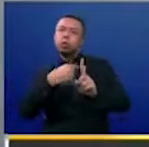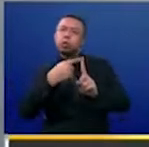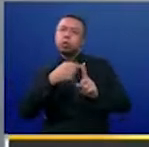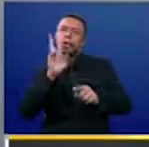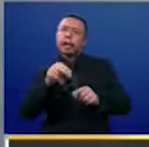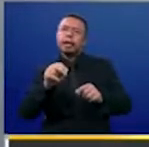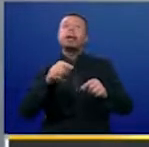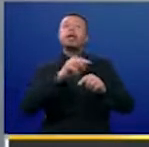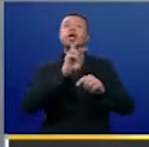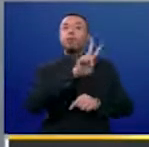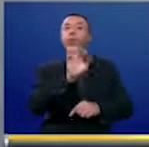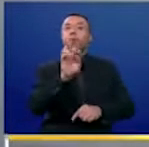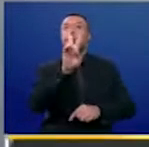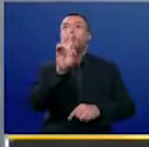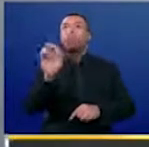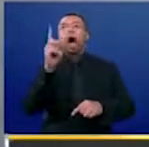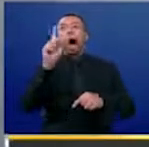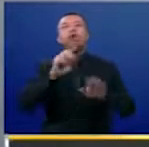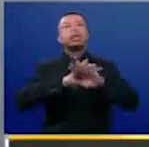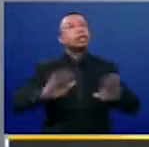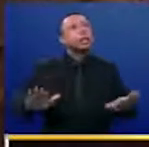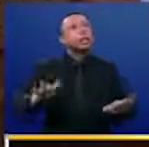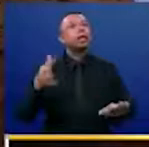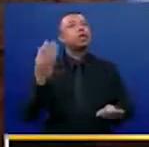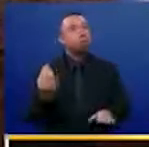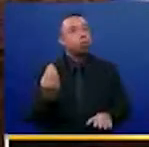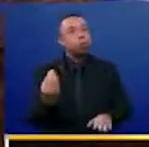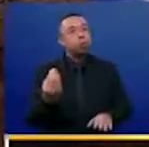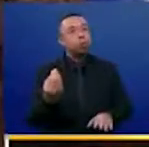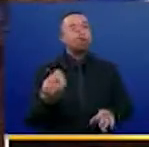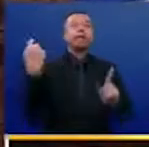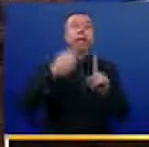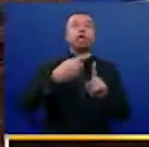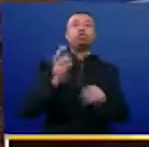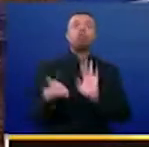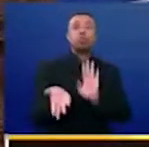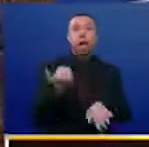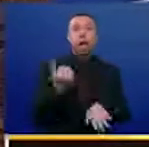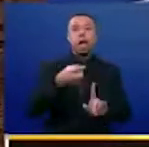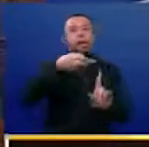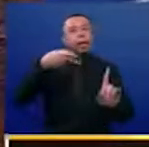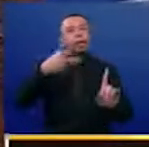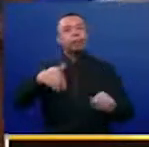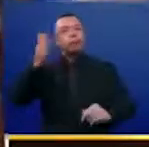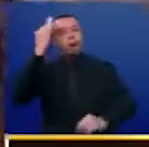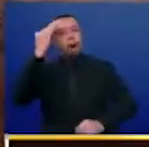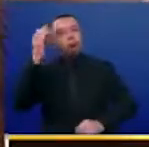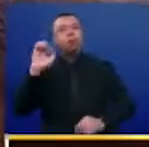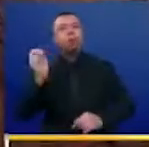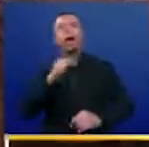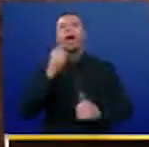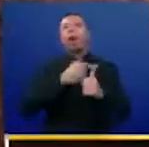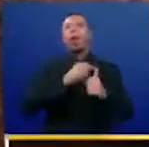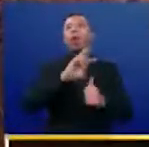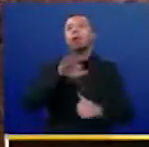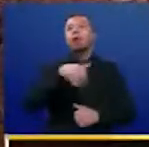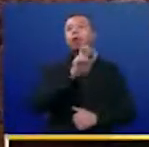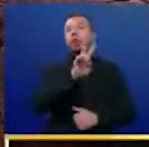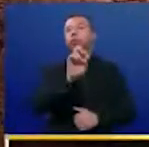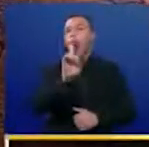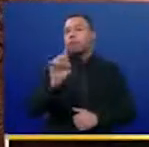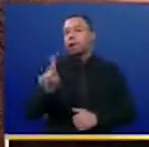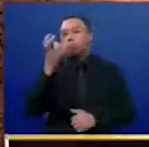tahun 2020 sampai tuntas artinya target ini mungkin mulai terbaca di awal-awal 2021